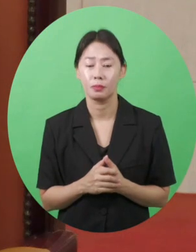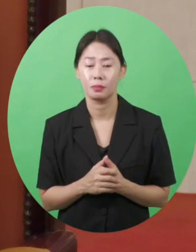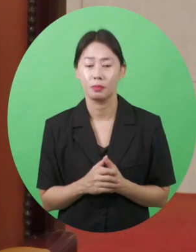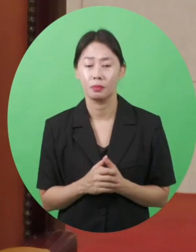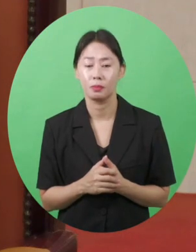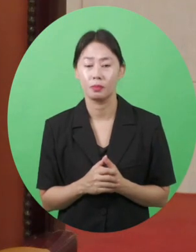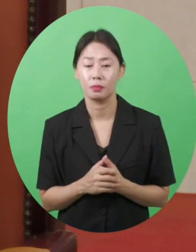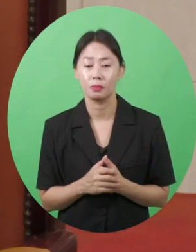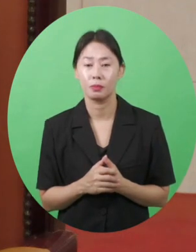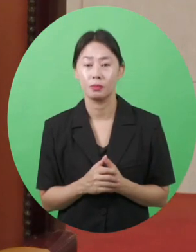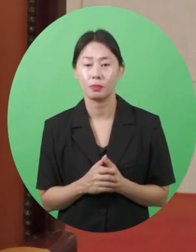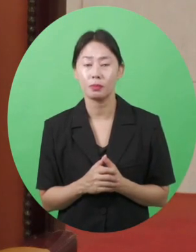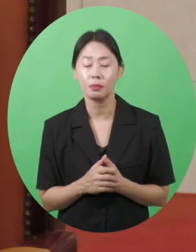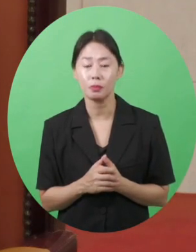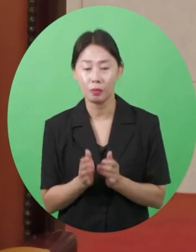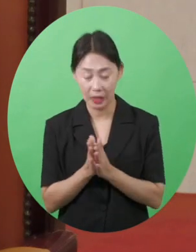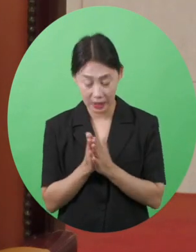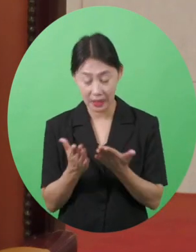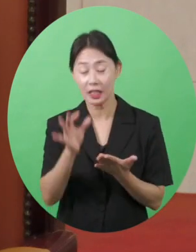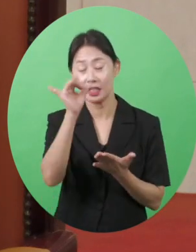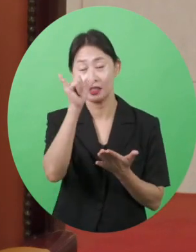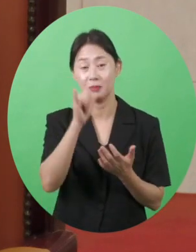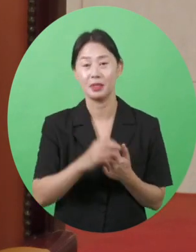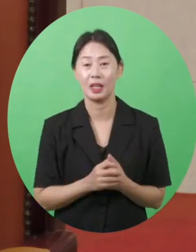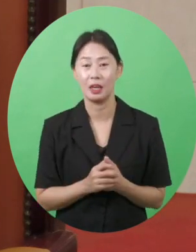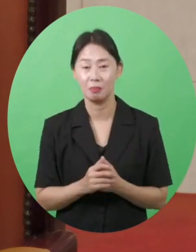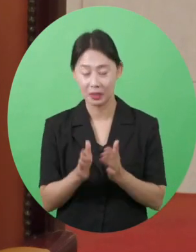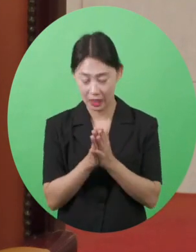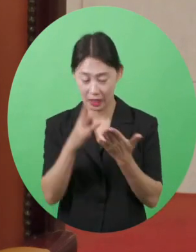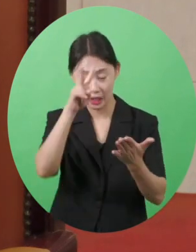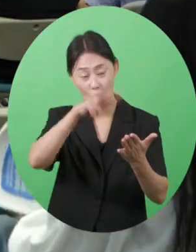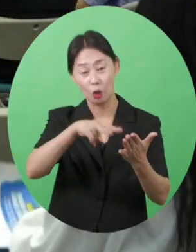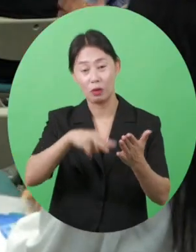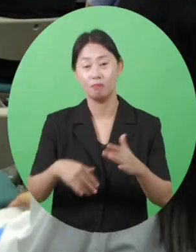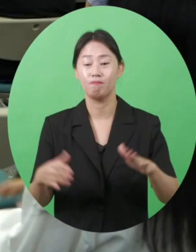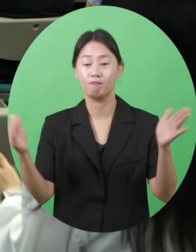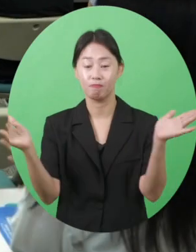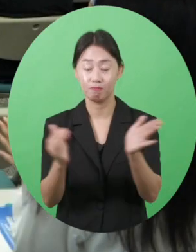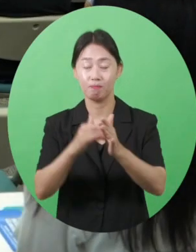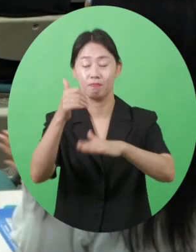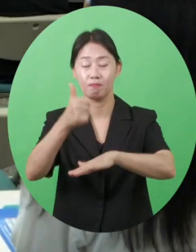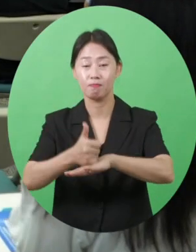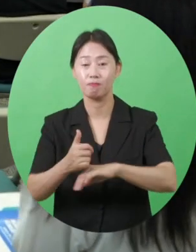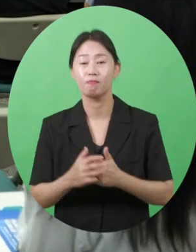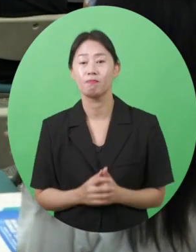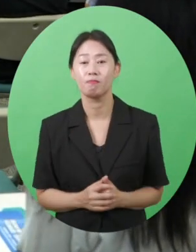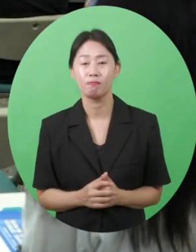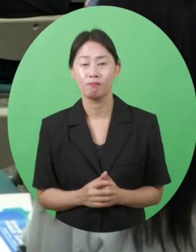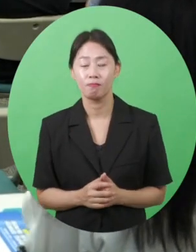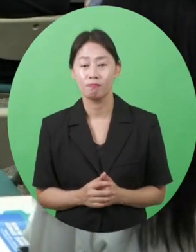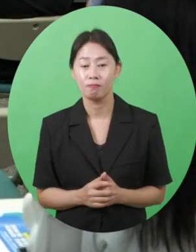함께 책에 수록해 놓았습니다. 이것으로 제 발표를 마치겠습니다. 감사합니다.